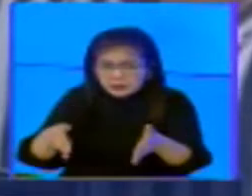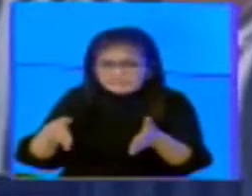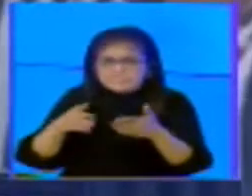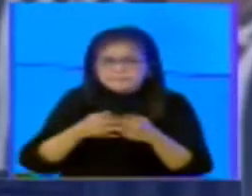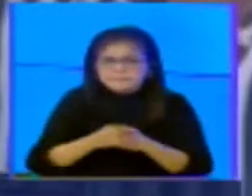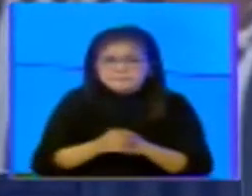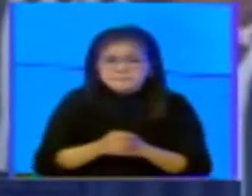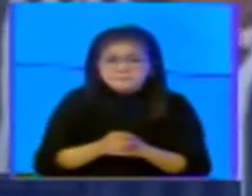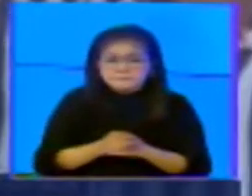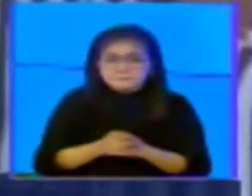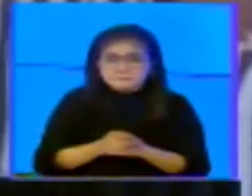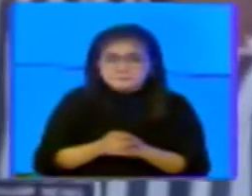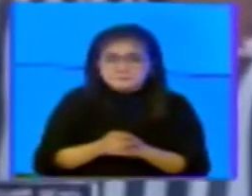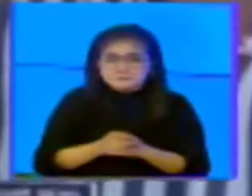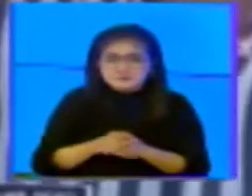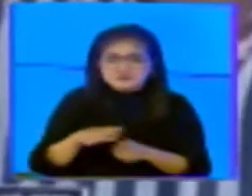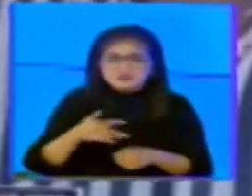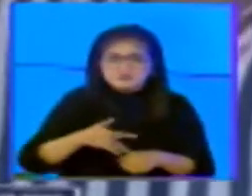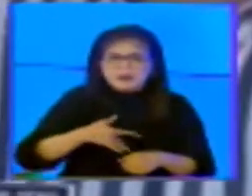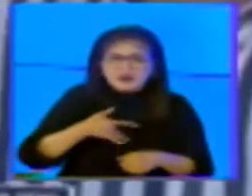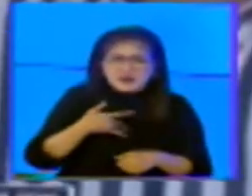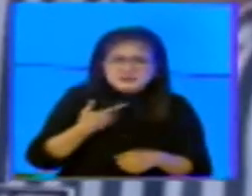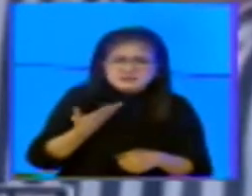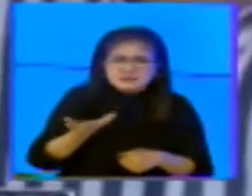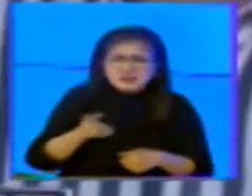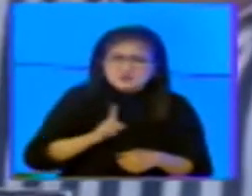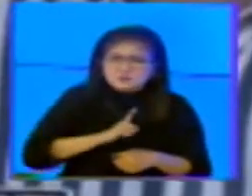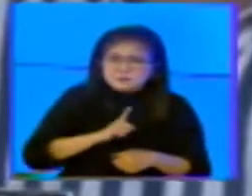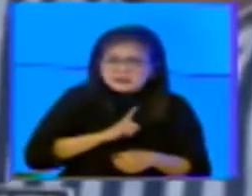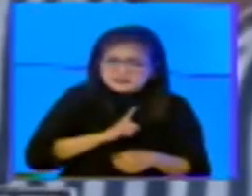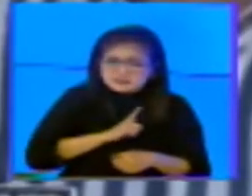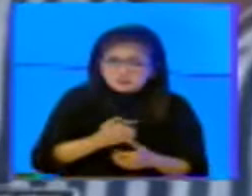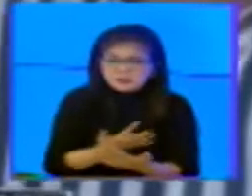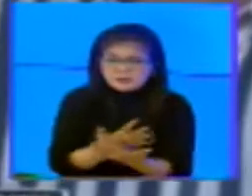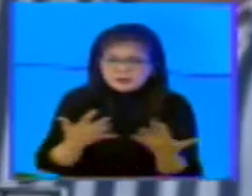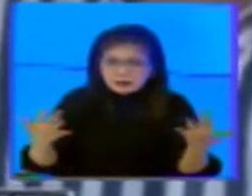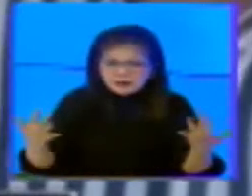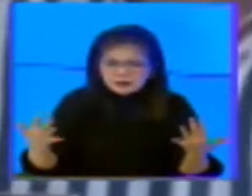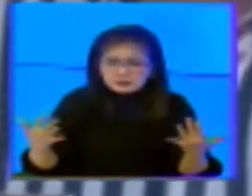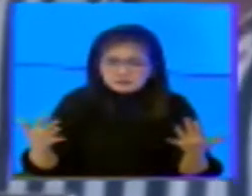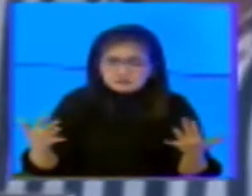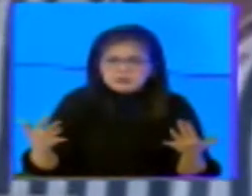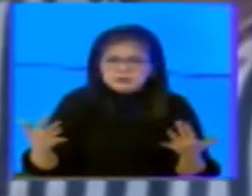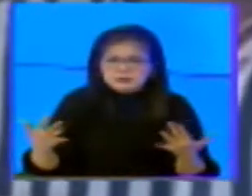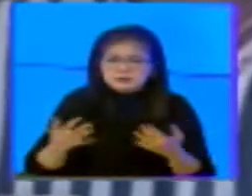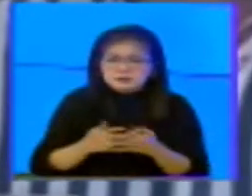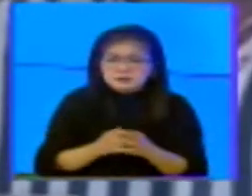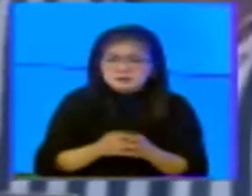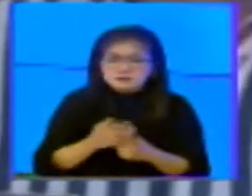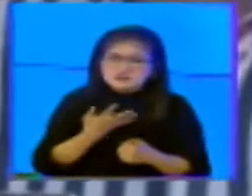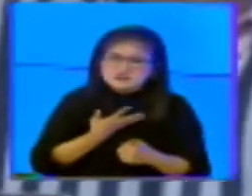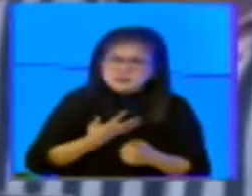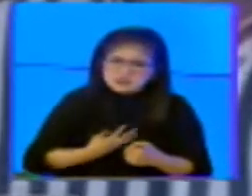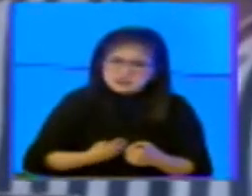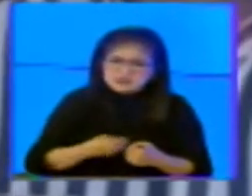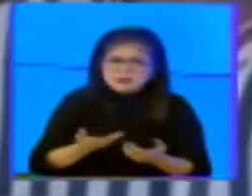Sudah nggak ada rasa kemanusiaan. Saya pribadi dan warga sangat antusias banget dengan adanya kejadian itu.